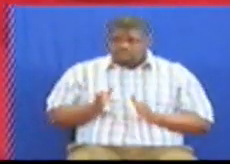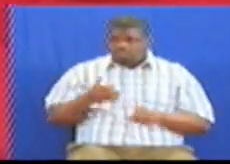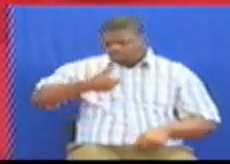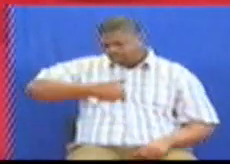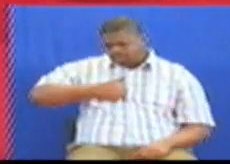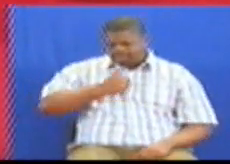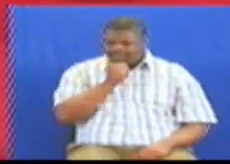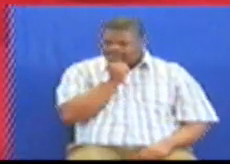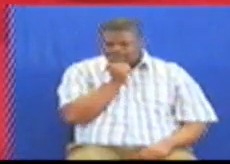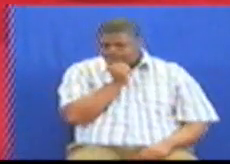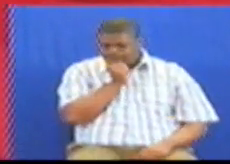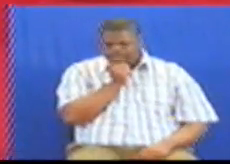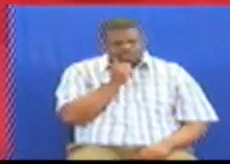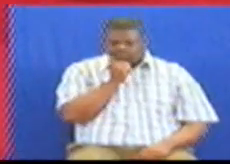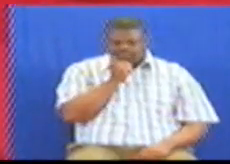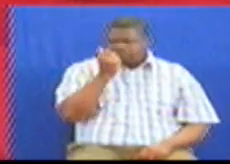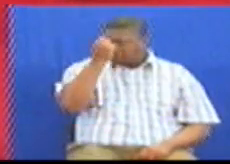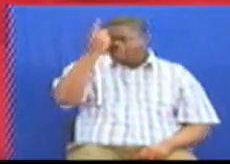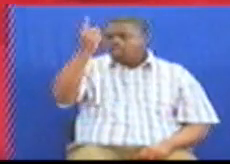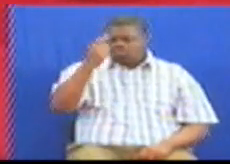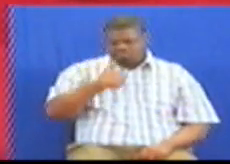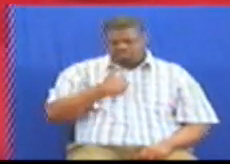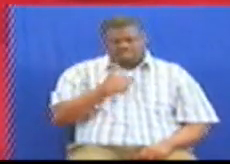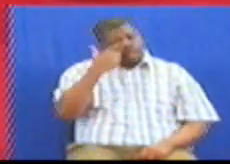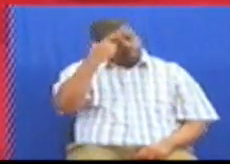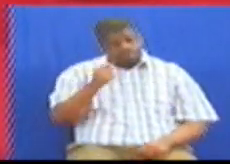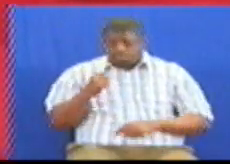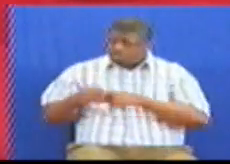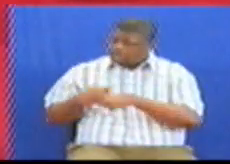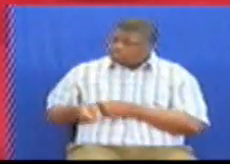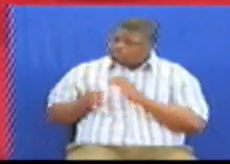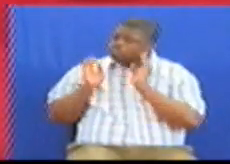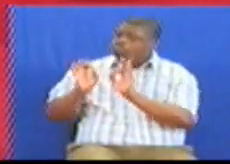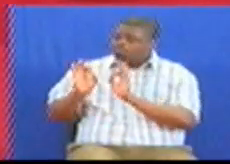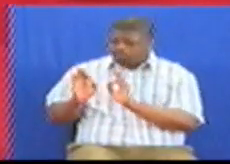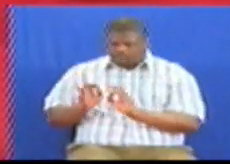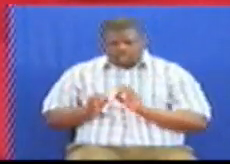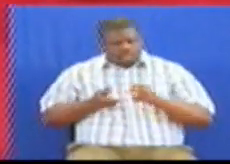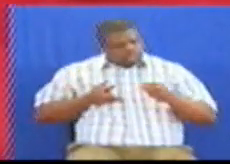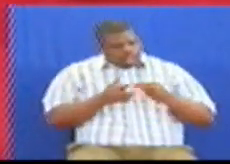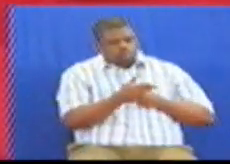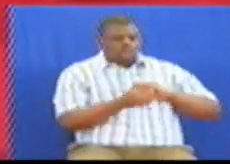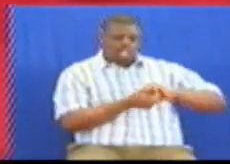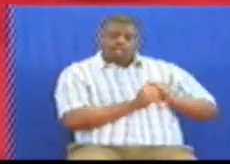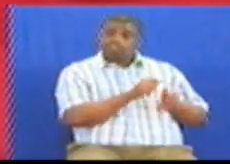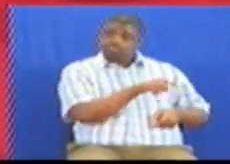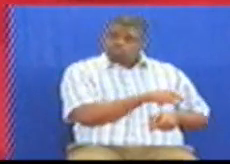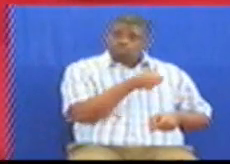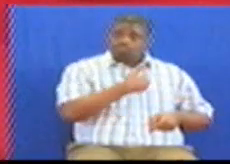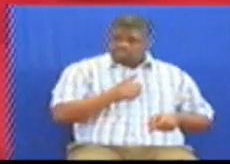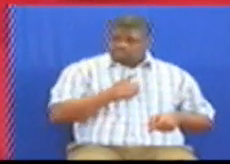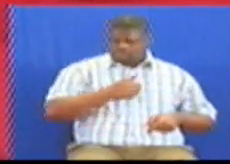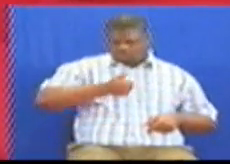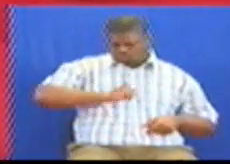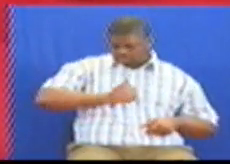kizungumkuti. Tunaamini huu mradi mzuri sana unaweza kuja kuondoa matatizo ya watu wetu, na bila shaka tukifanya hivyo, na mimi mbunge kwa